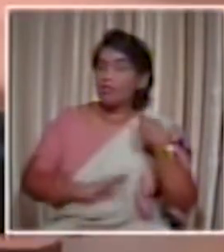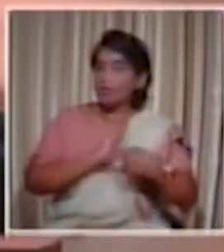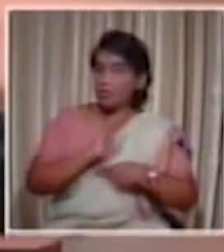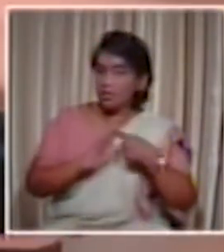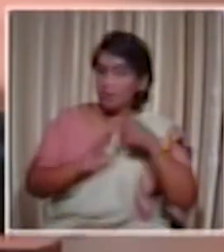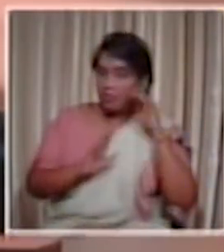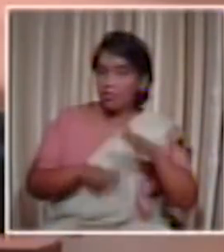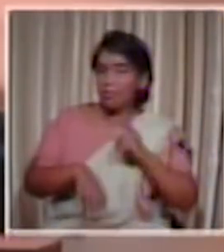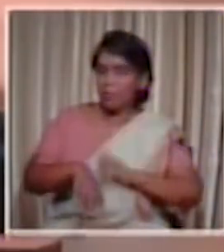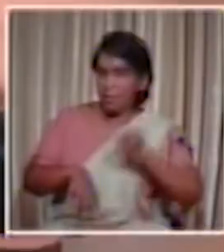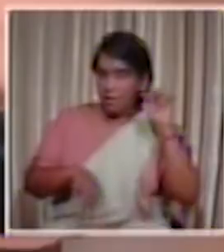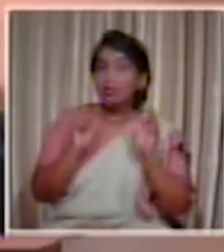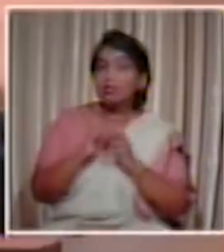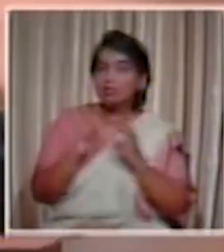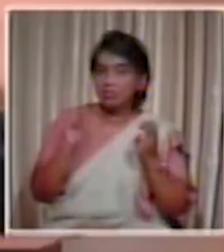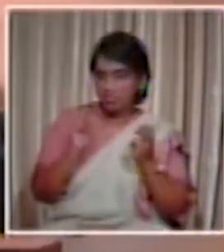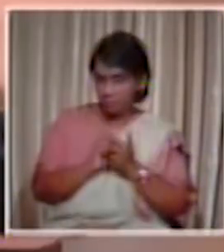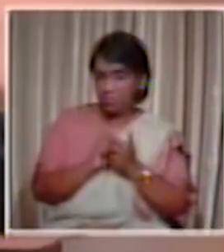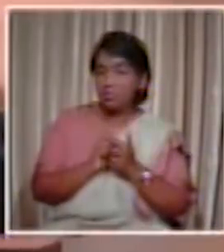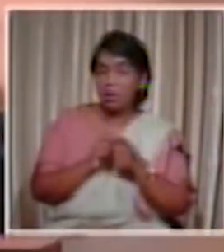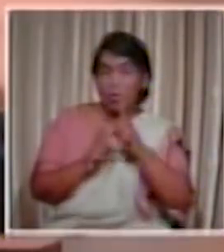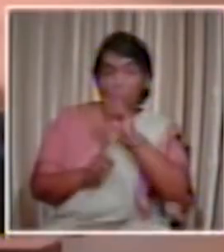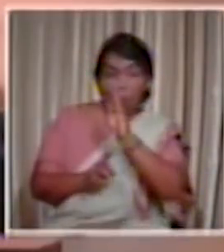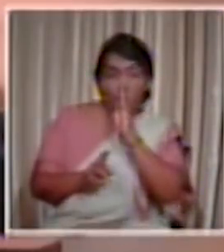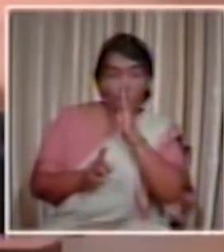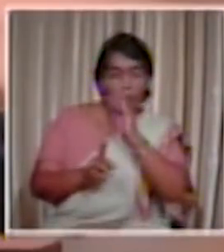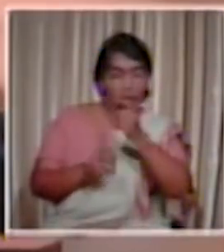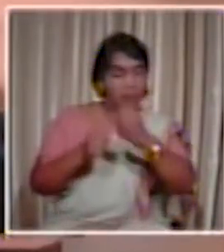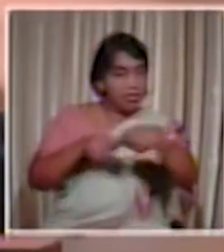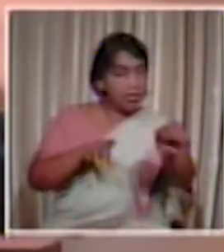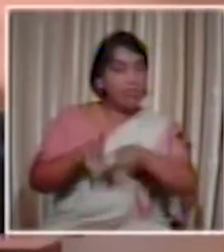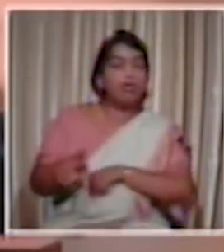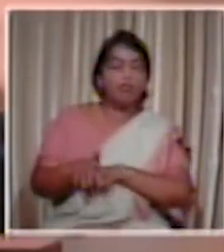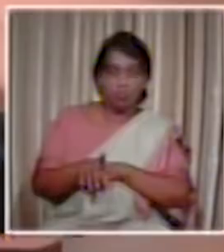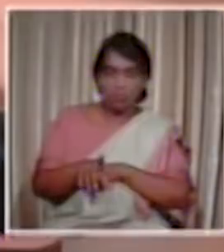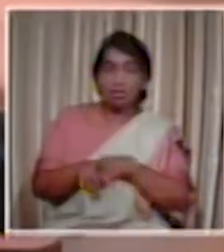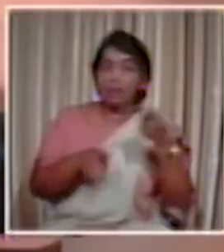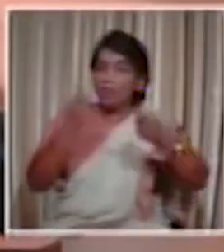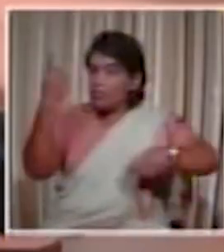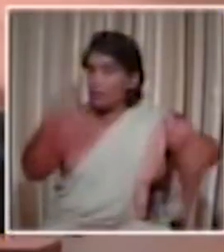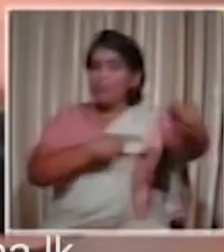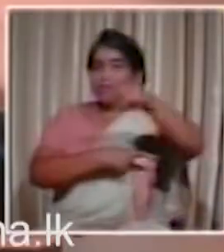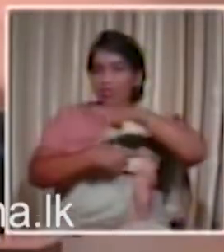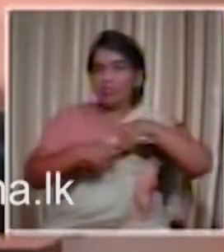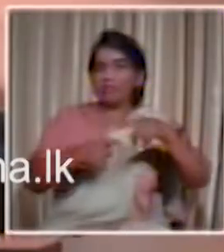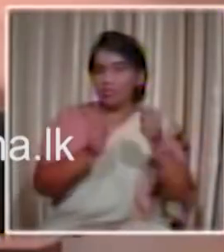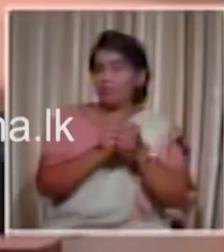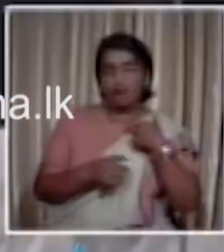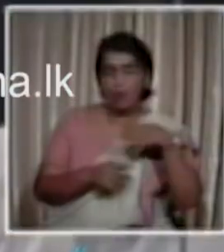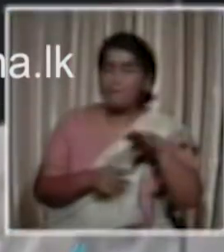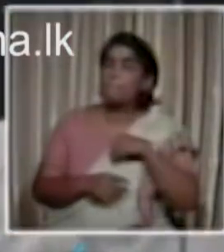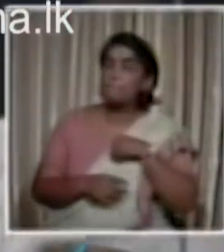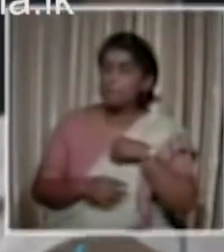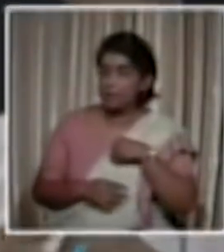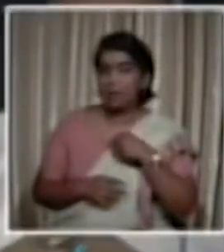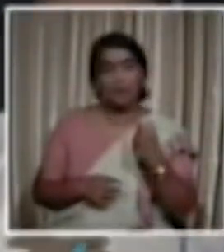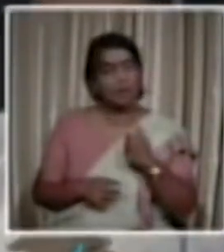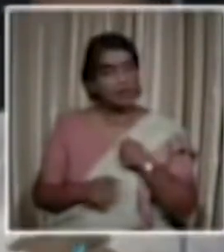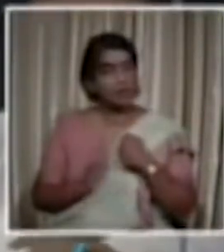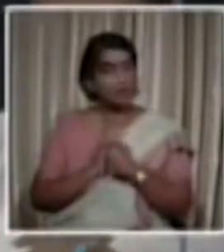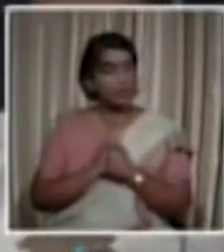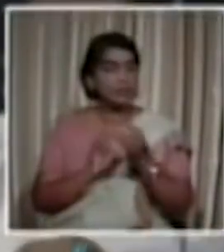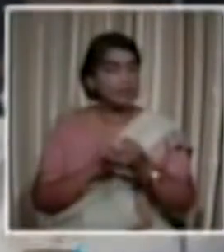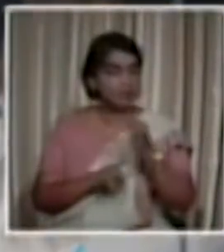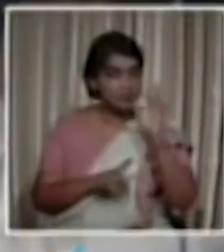ඇතිවෙන මේ අවාසනාවන්ත ඉරණමේ පාපතර වග උත්තරකාරයෝ බබට ඔබ සියලු දෙනාම පත් වෙන එක වළක්වන්න බෑ අද අතිගරු